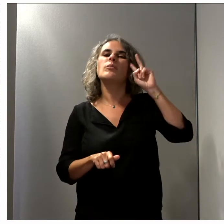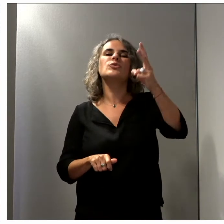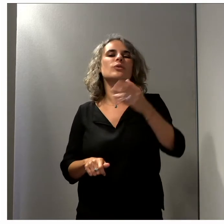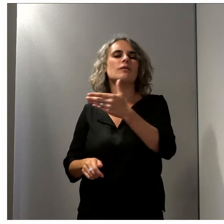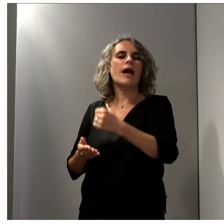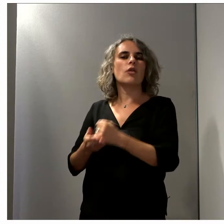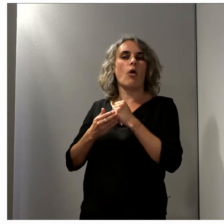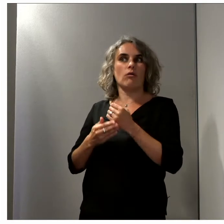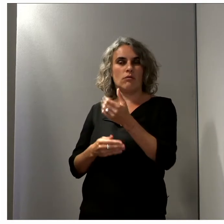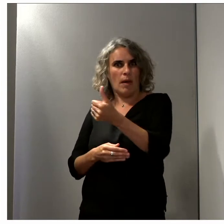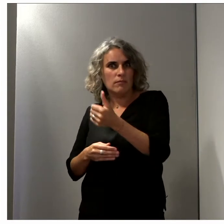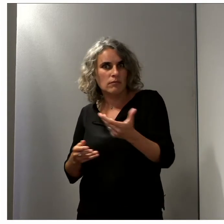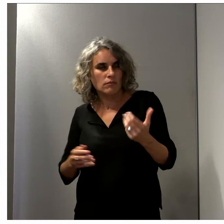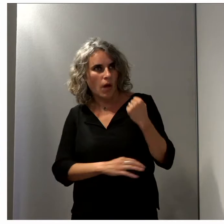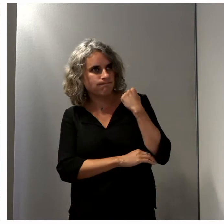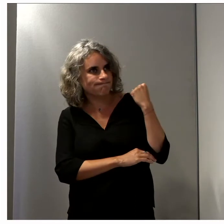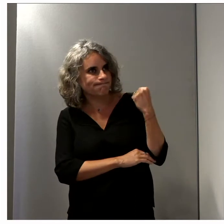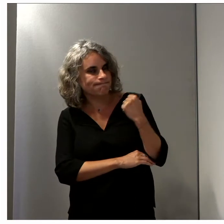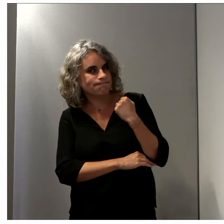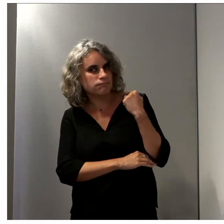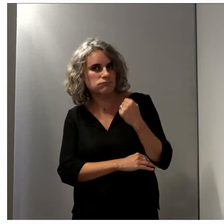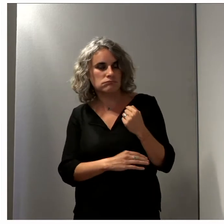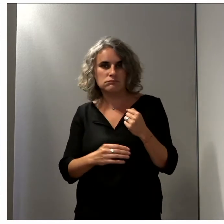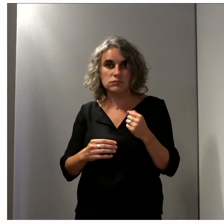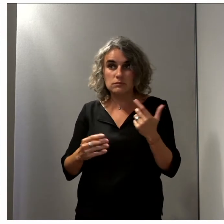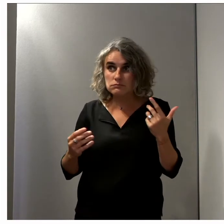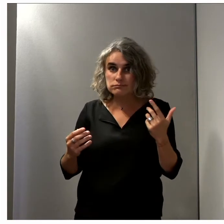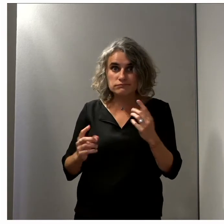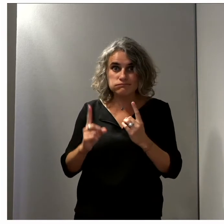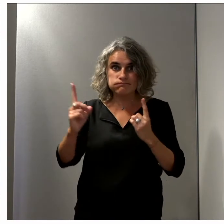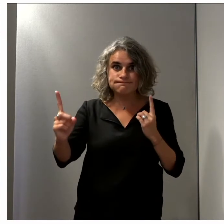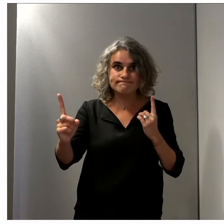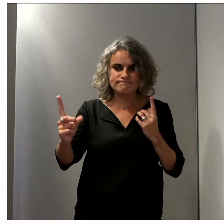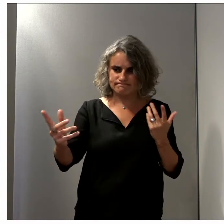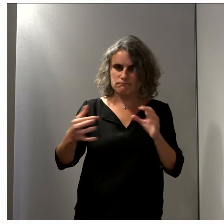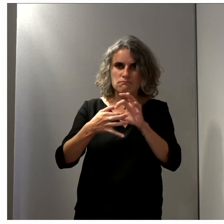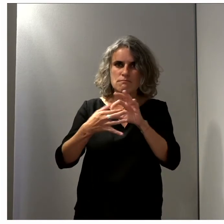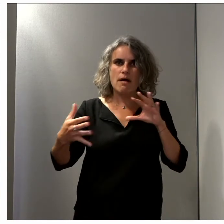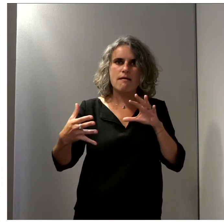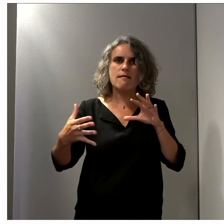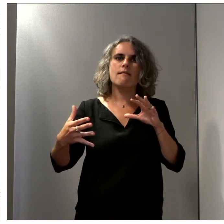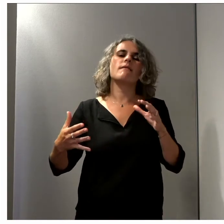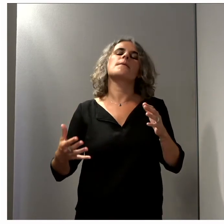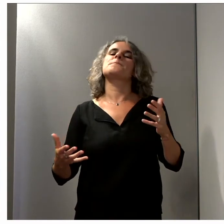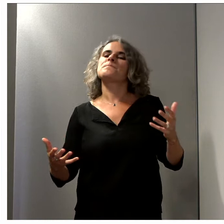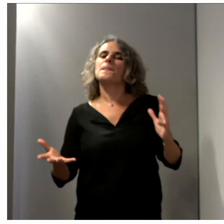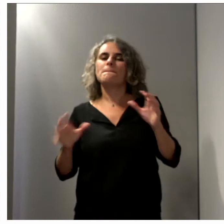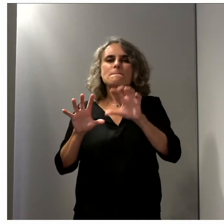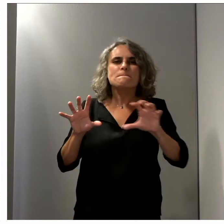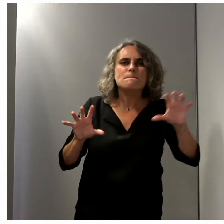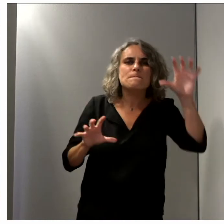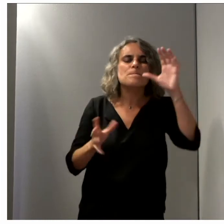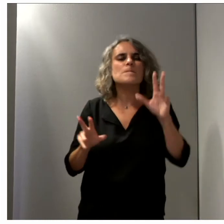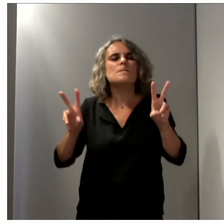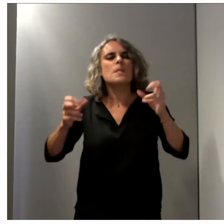pouvaient eux-mêmes souffrir d'isolement. Et donc, la proposition qui se dégage, c'est que sur les territoires puisse se constituer comme un